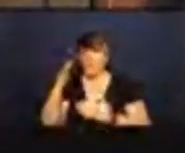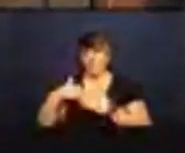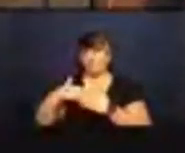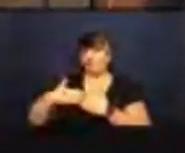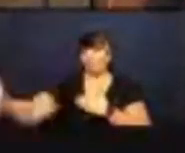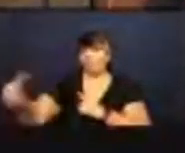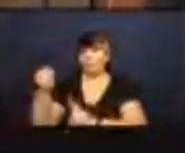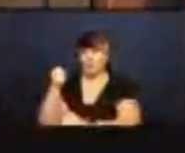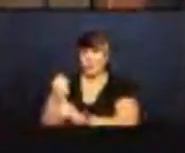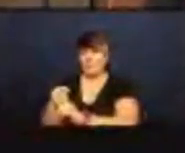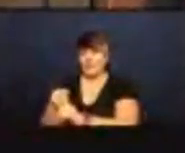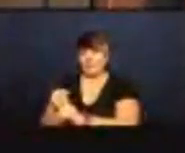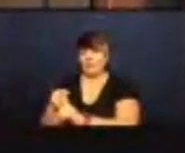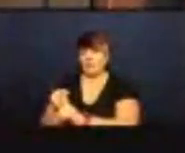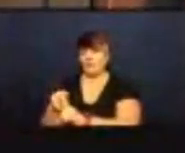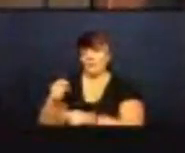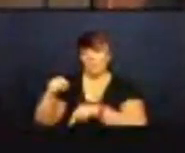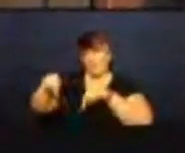dalili vile.